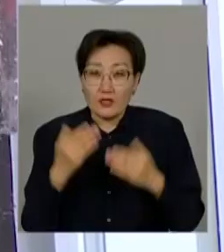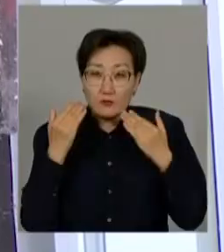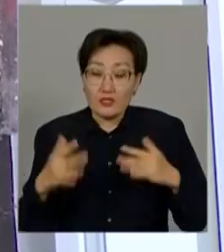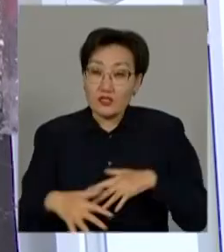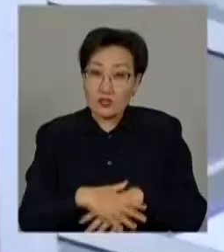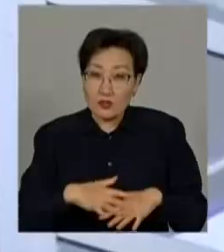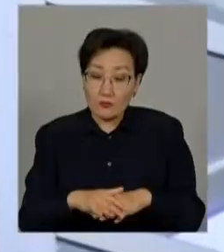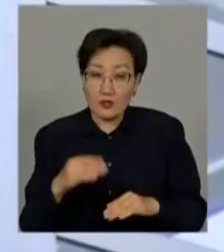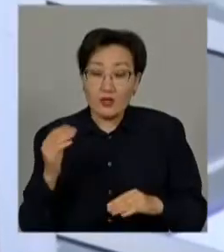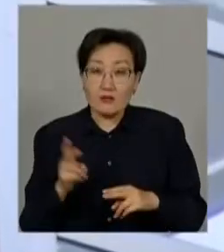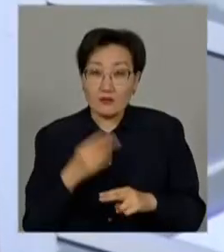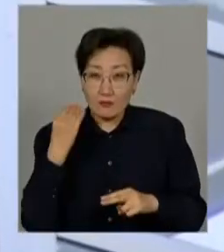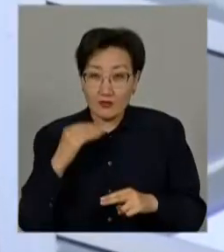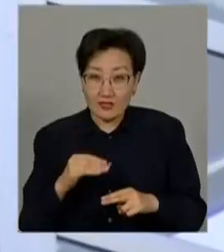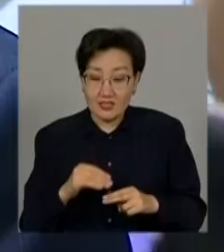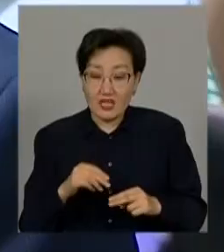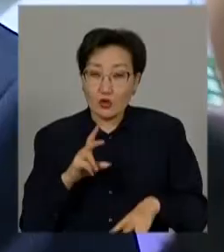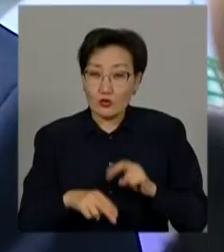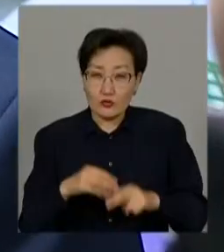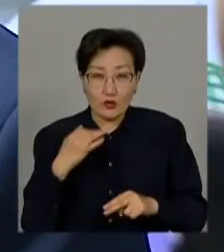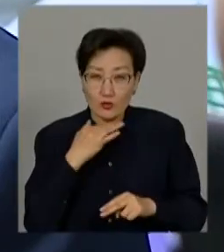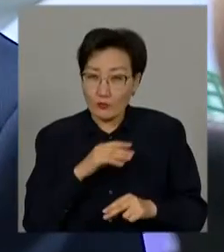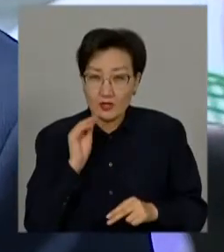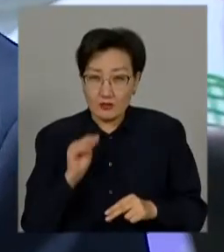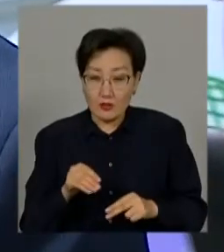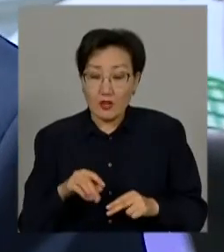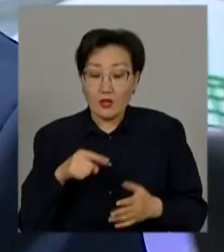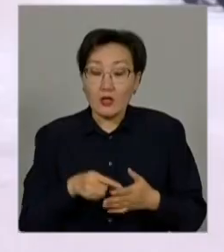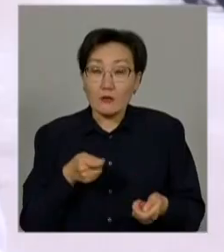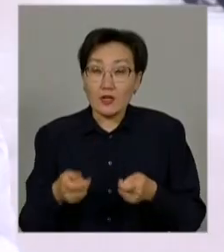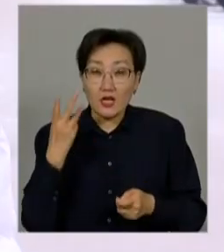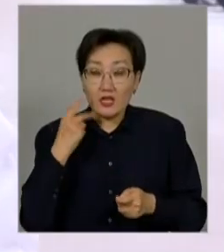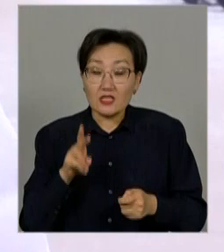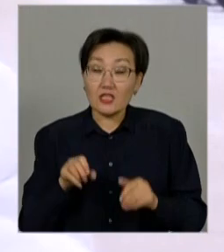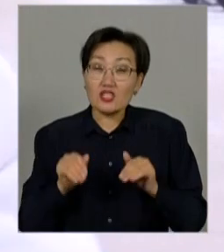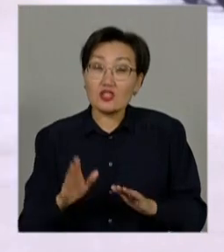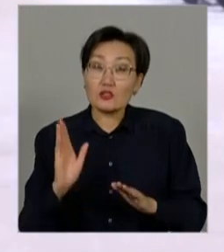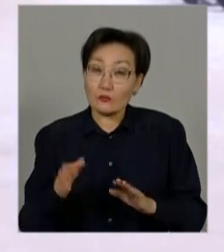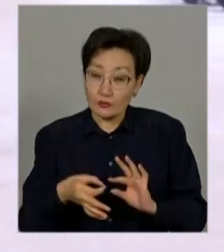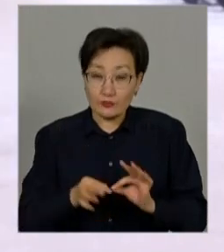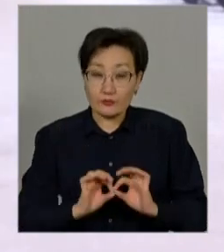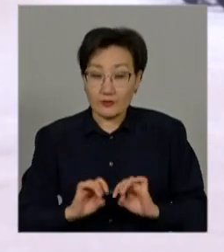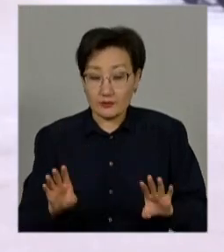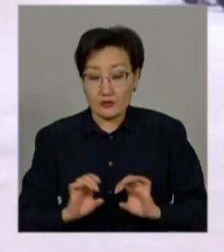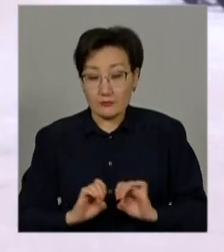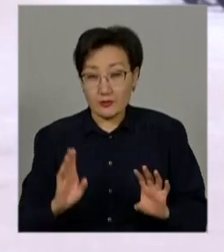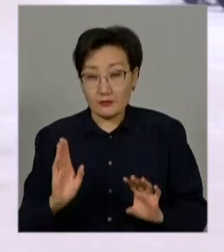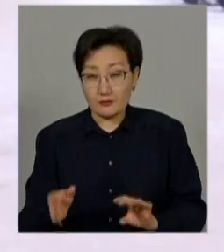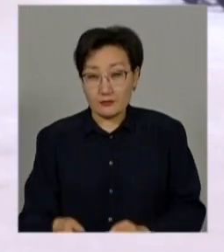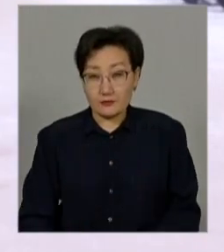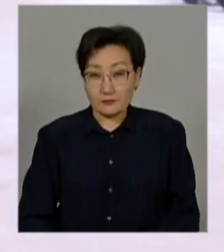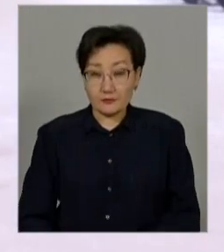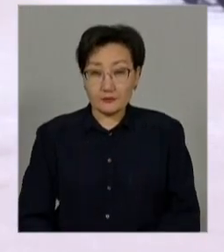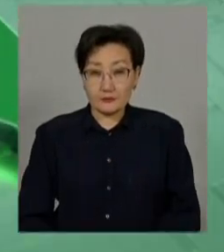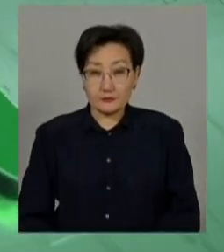көпшіліктің сапасыз құрылысқа айтар сыны көп. Мәселені қала билігі қашан, қала шешеді? Бұл туралы мен Камшат Мұхамеджан сәлден